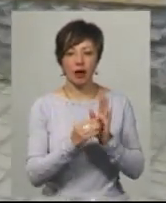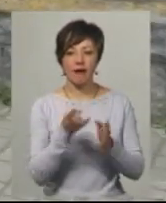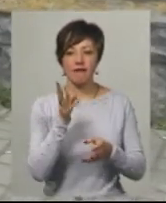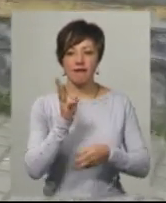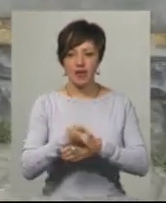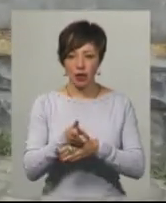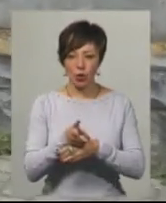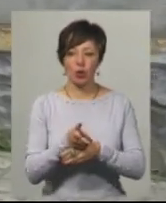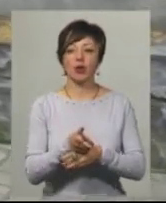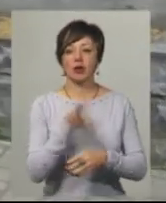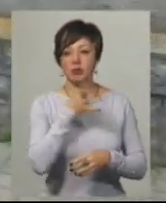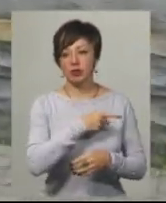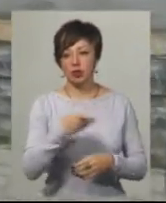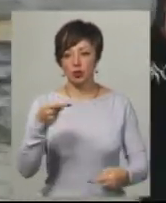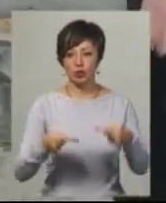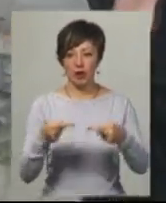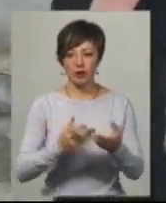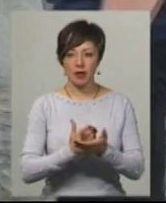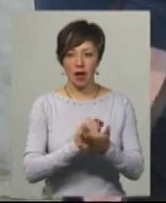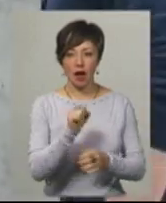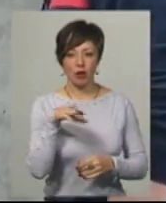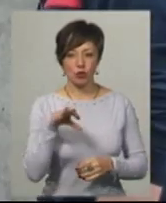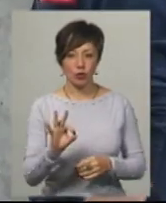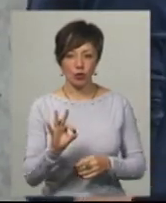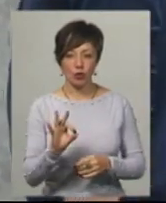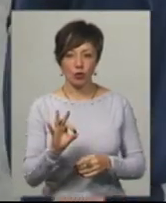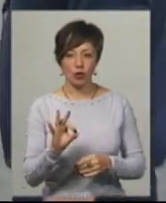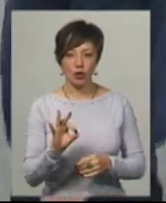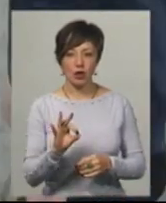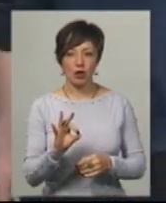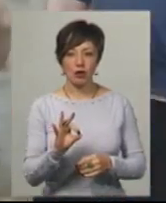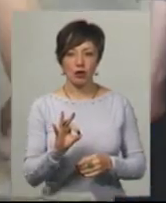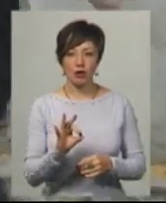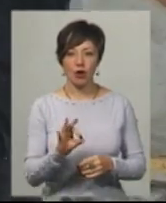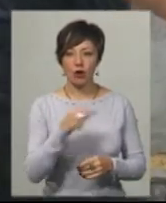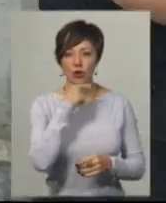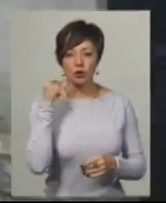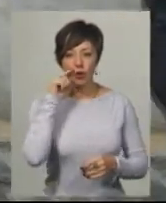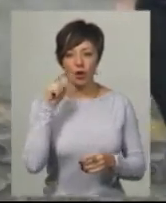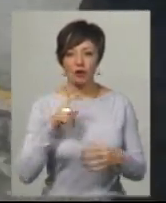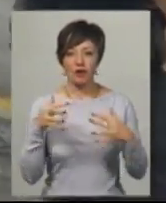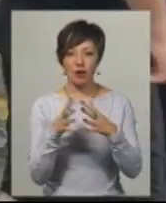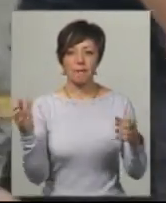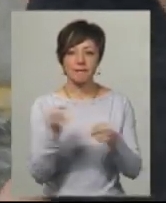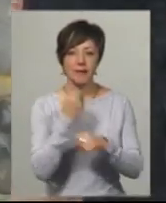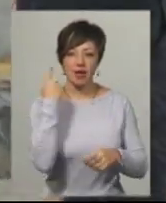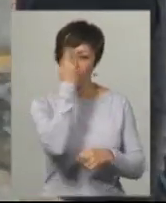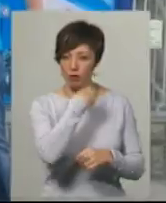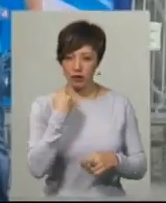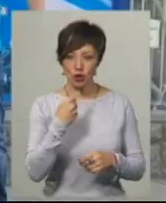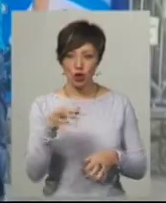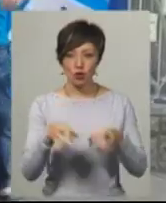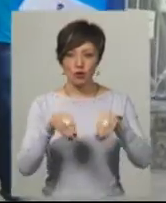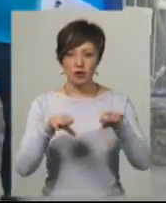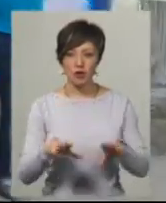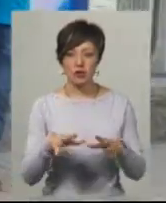блогер Артур Сороченко під час суперечки з ветераном АТО Володимиром Баулою на рахунок російсько-української війни б'є останнього в обличчя. Суд видав